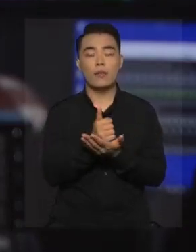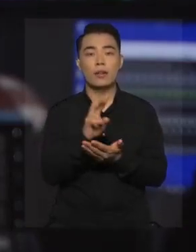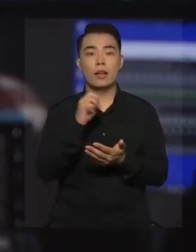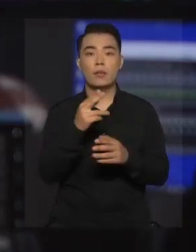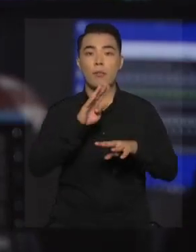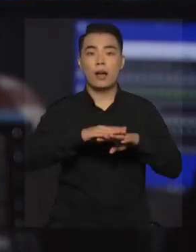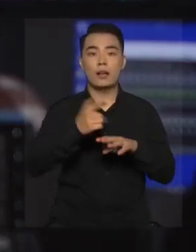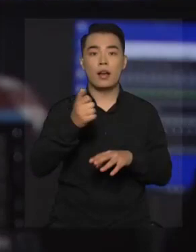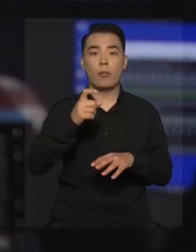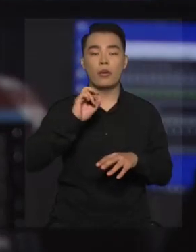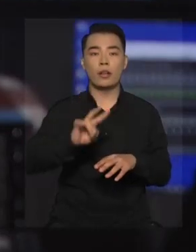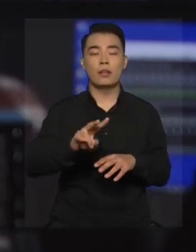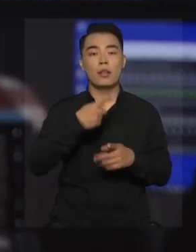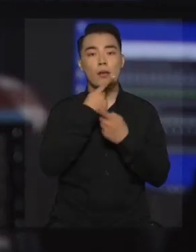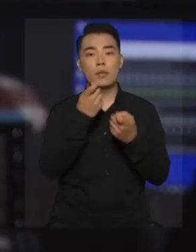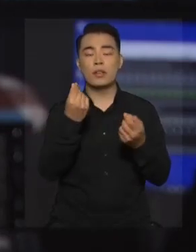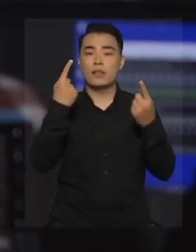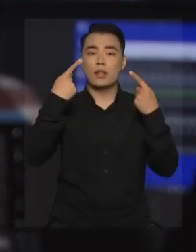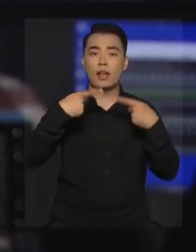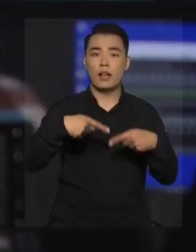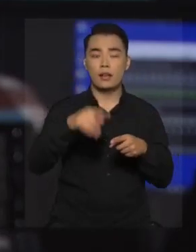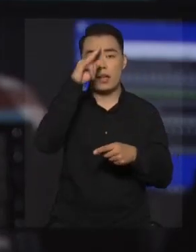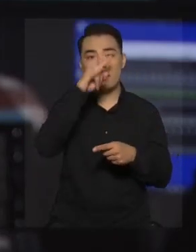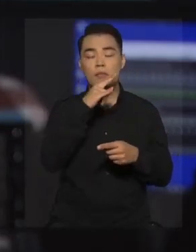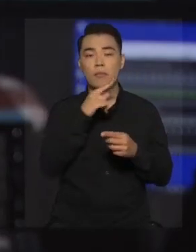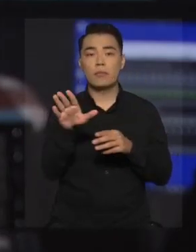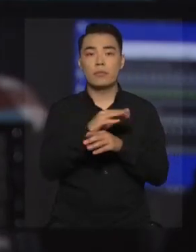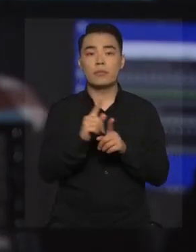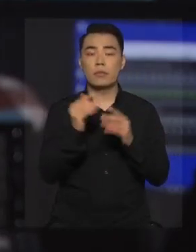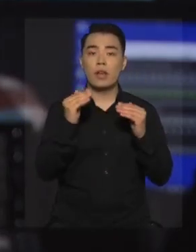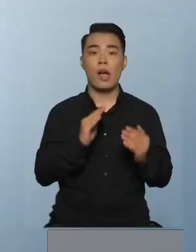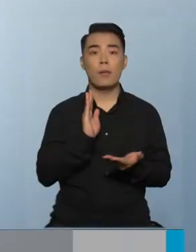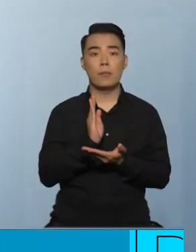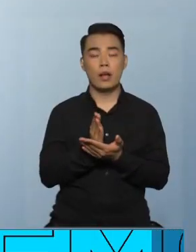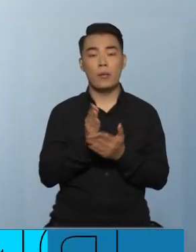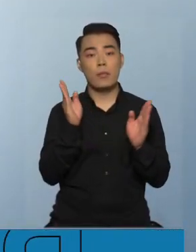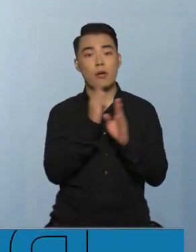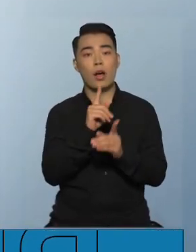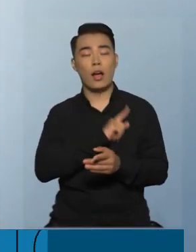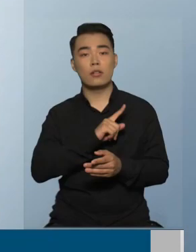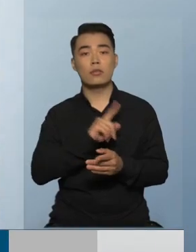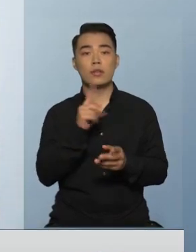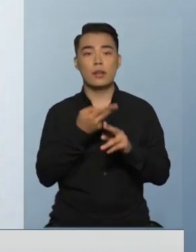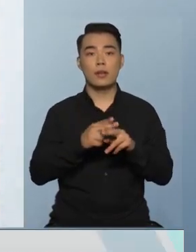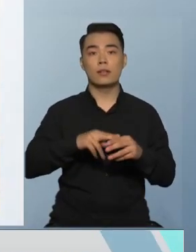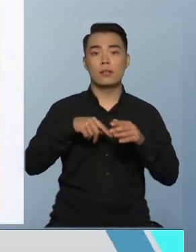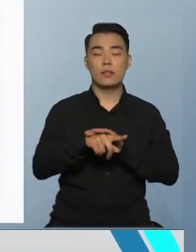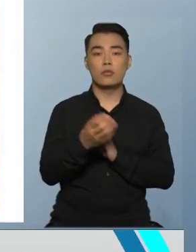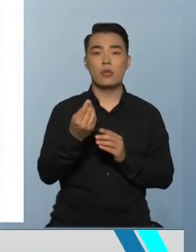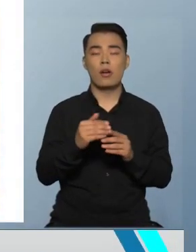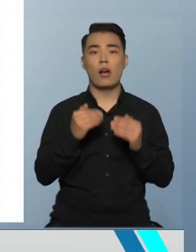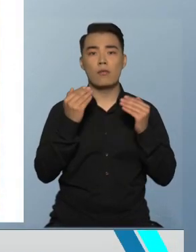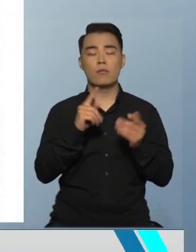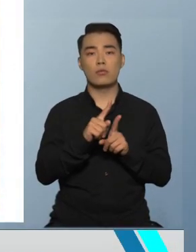Галымжан Пирматов сообщил, что инфляция в Казахстане снижается в соответствии с прогнозами, однако риски все еще остаются